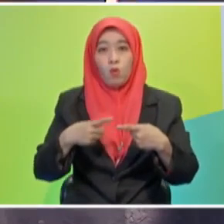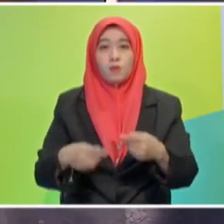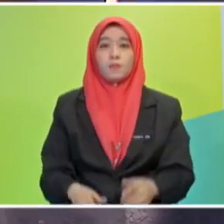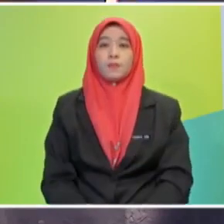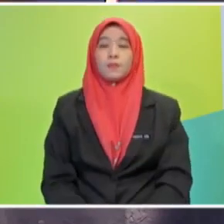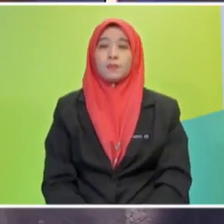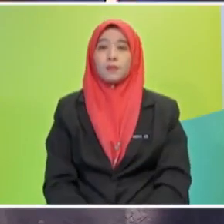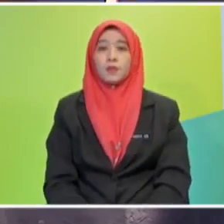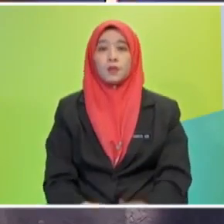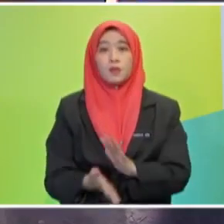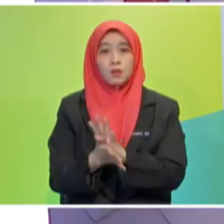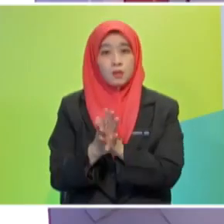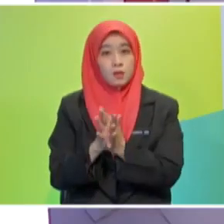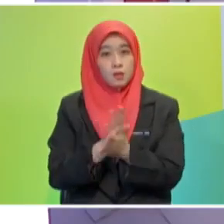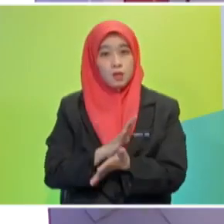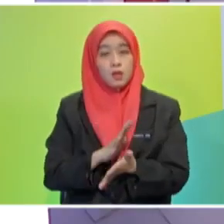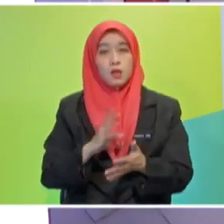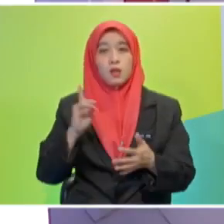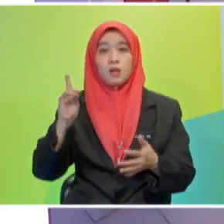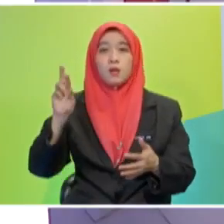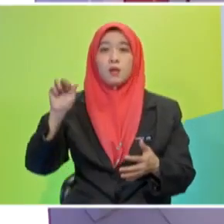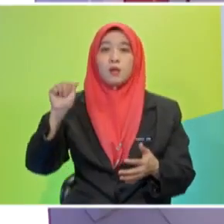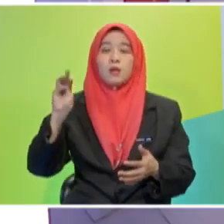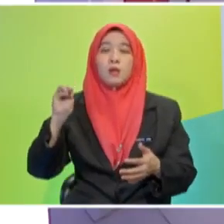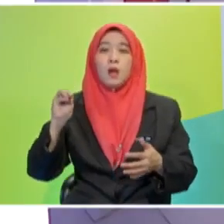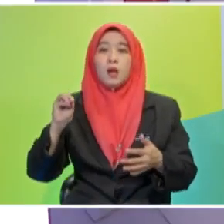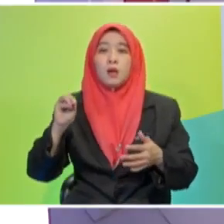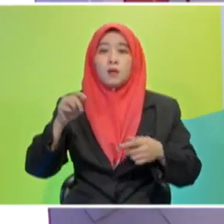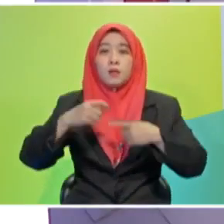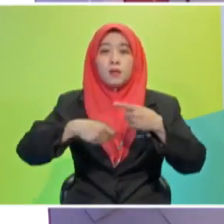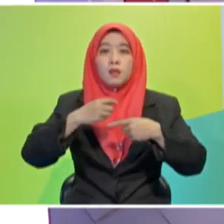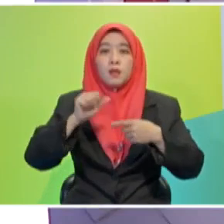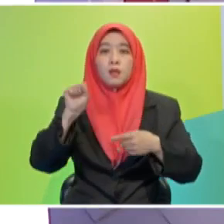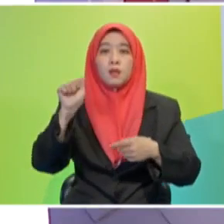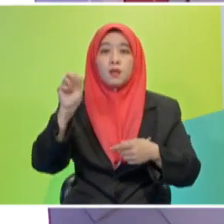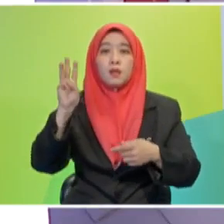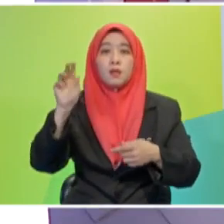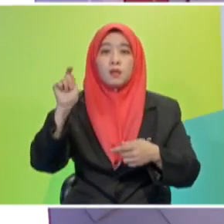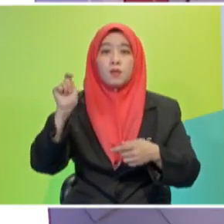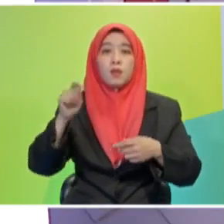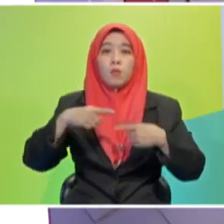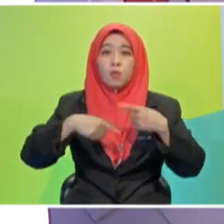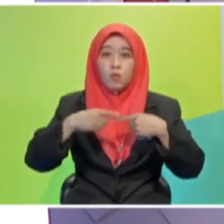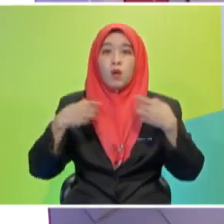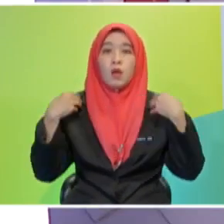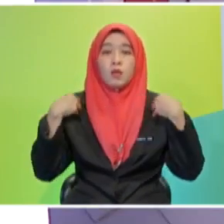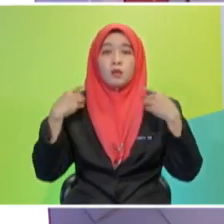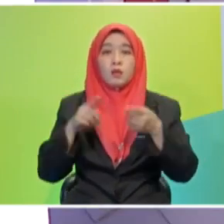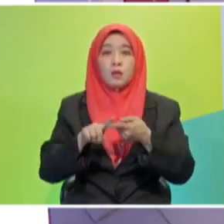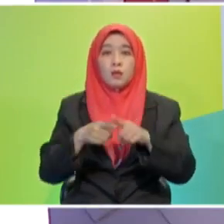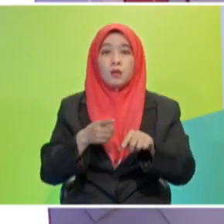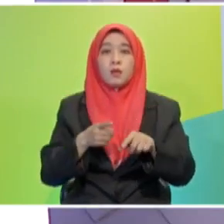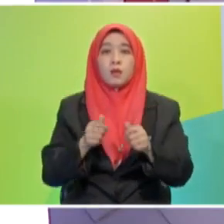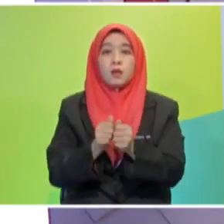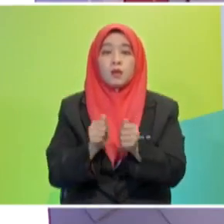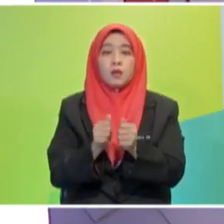sekali. Jadi drum, tali sawat, motor ada kena-mengena dengan panel kawalan. Jadi bila sensor tu kenal